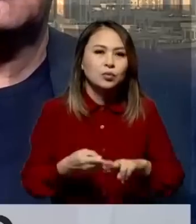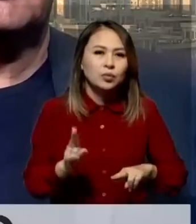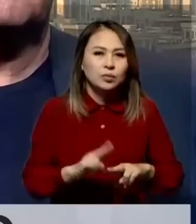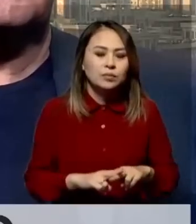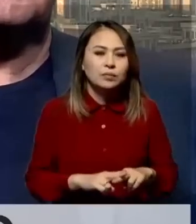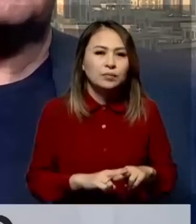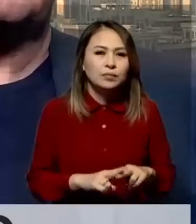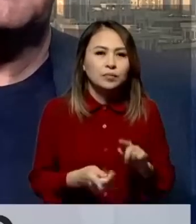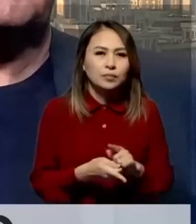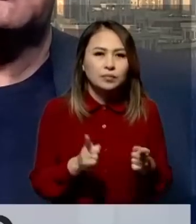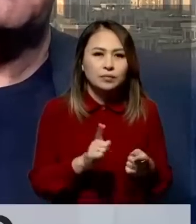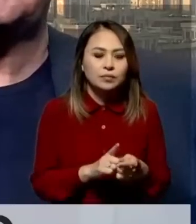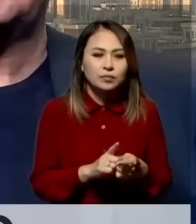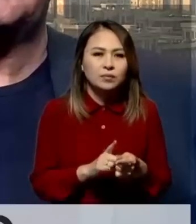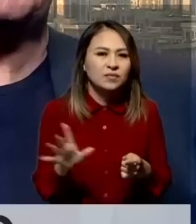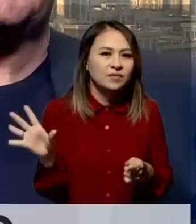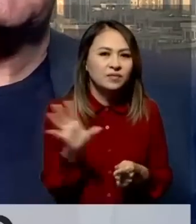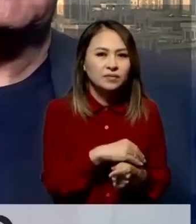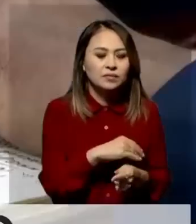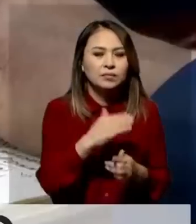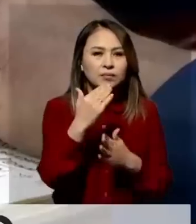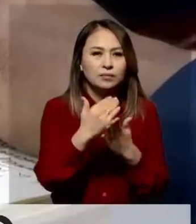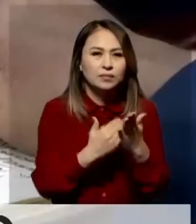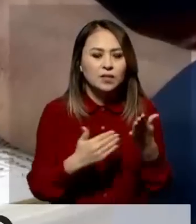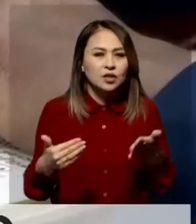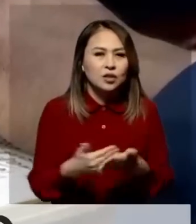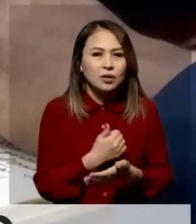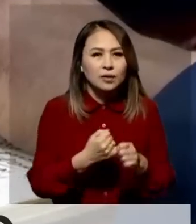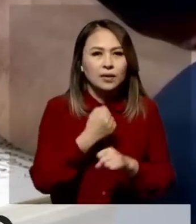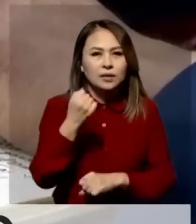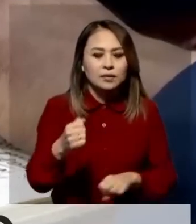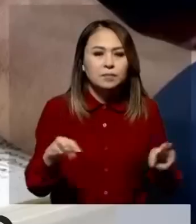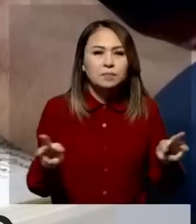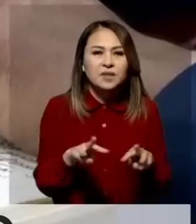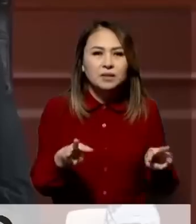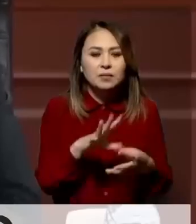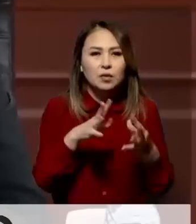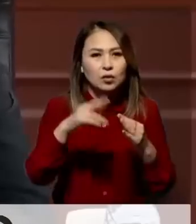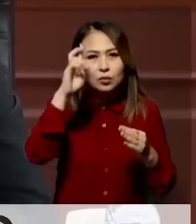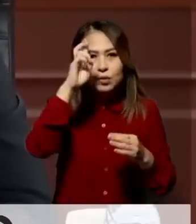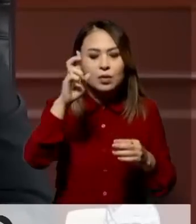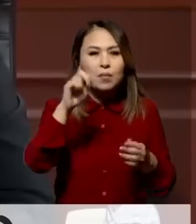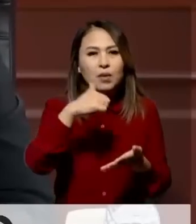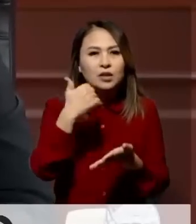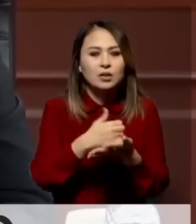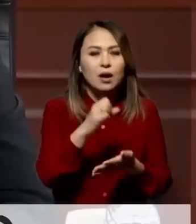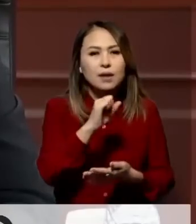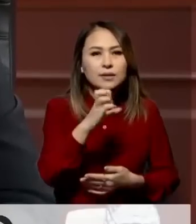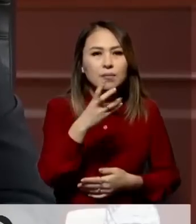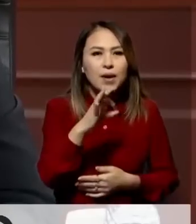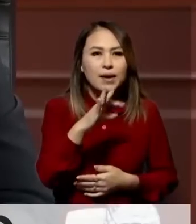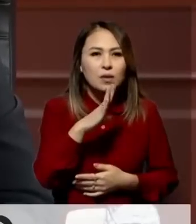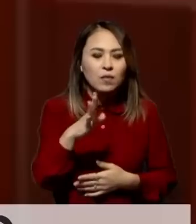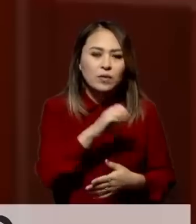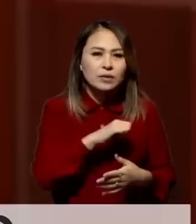осы өзгерістердің бәрі соған бағытталған деп санаймын. Жаңадан тағайындалған министрлерді үкімет басшысы Әлихан Смайлов ұжымдарына